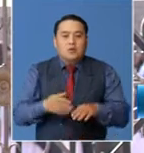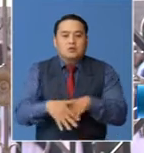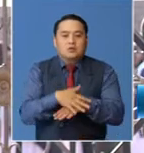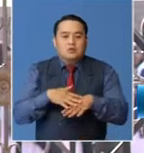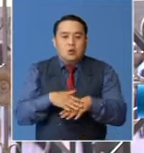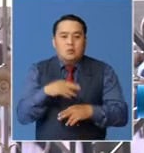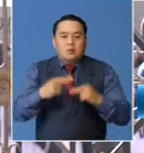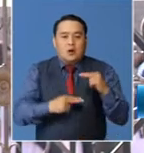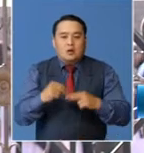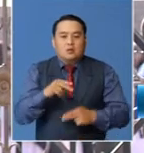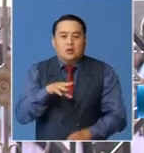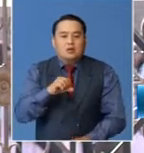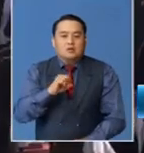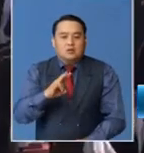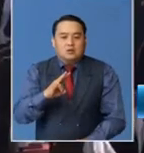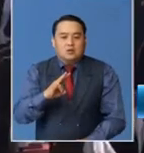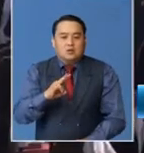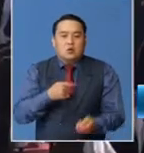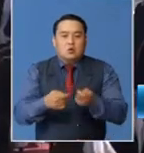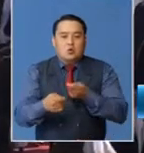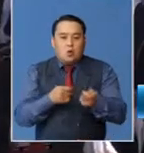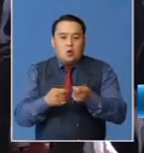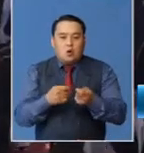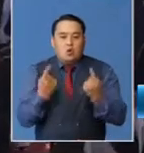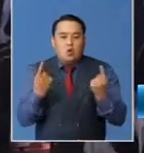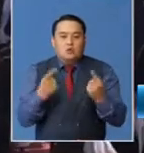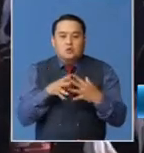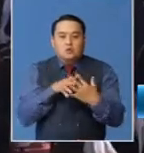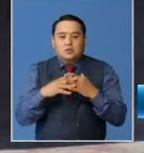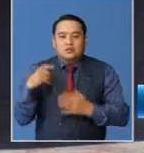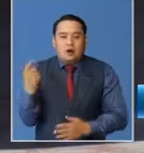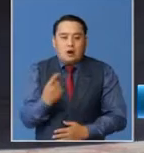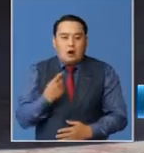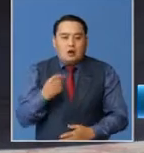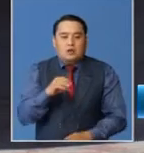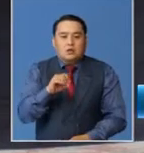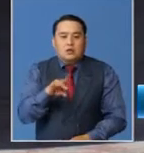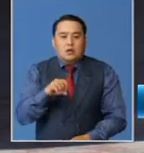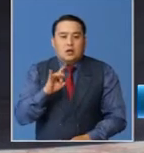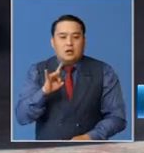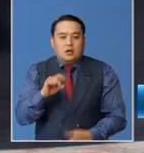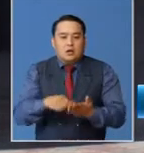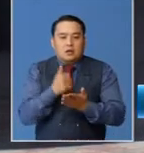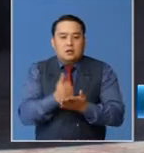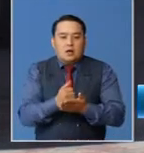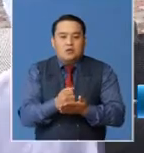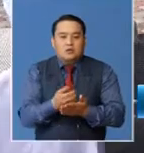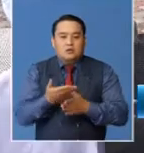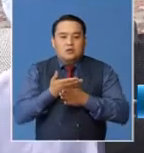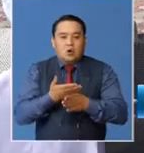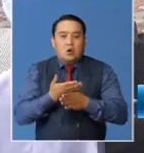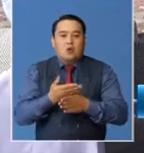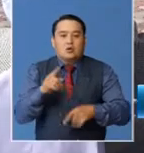односельчан ее построил Таскан Жапархол, руководитель крупного крестьянского хозяйства «Ернар». Он главный меценат родного